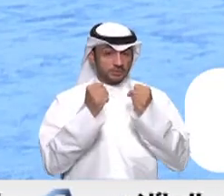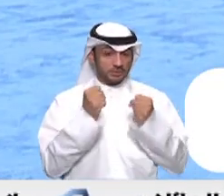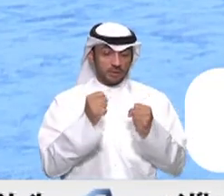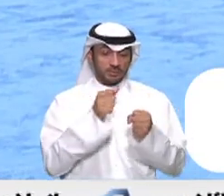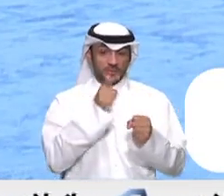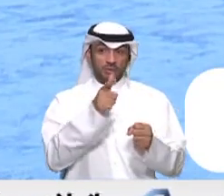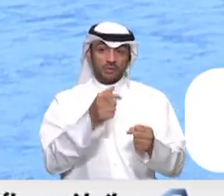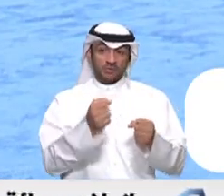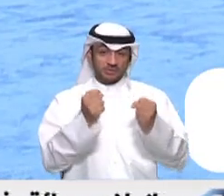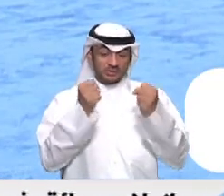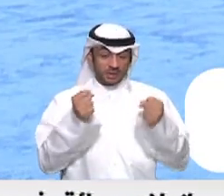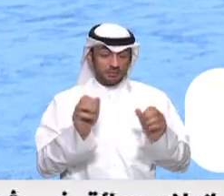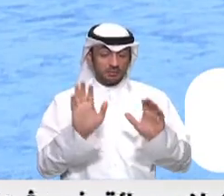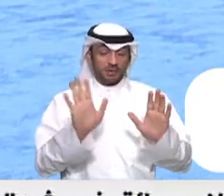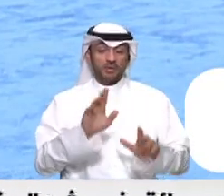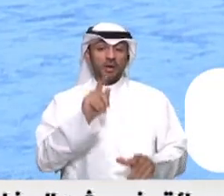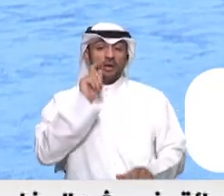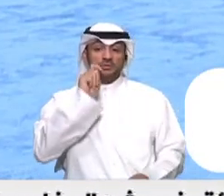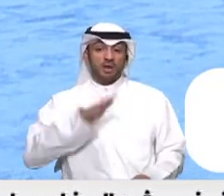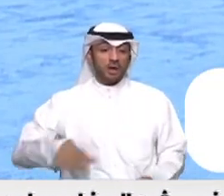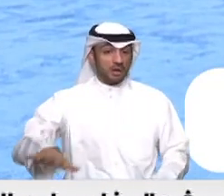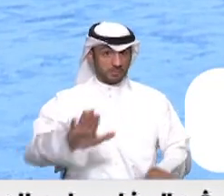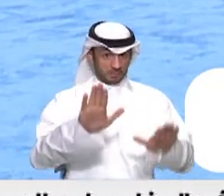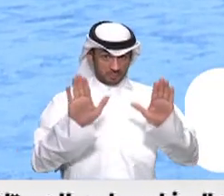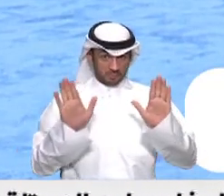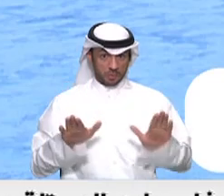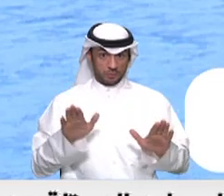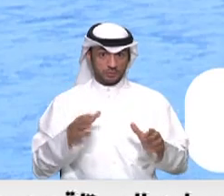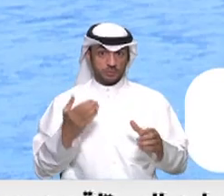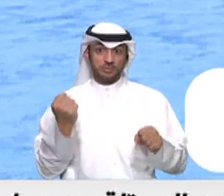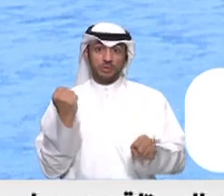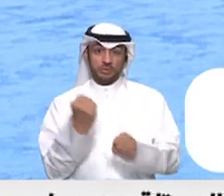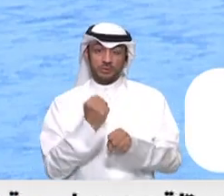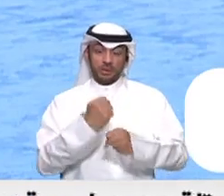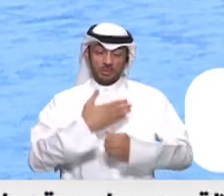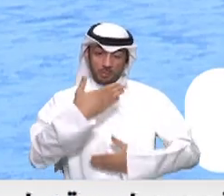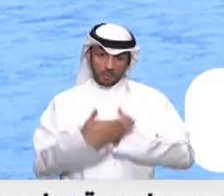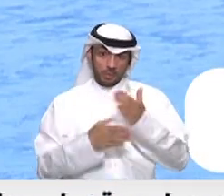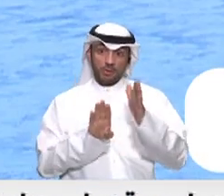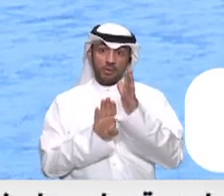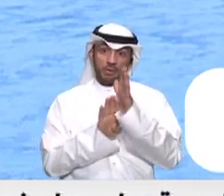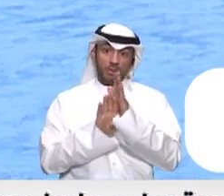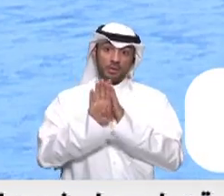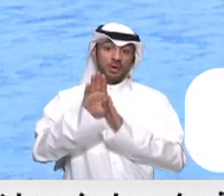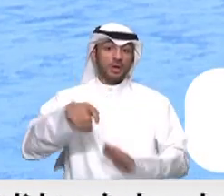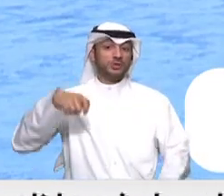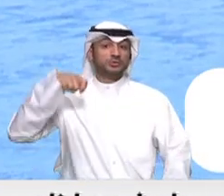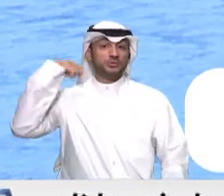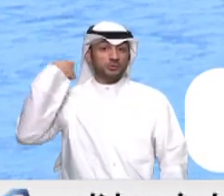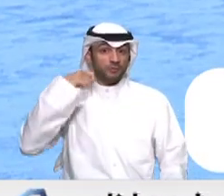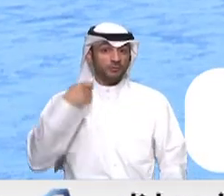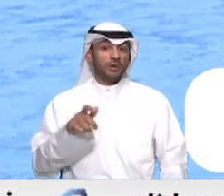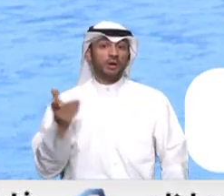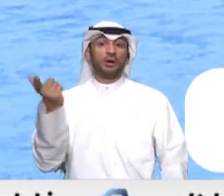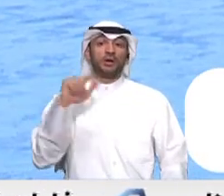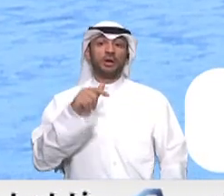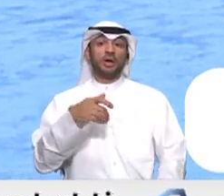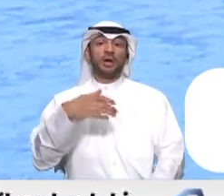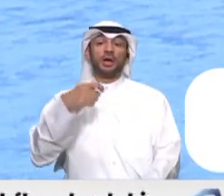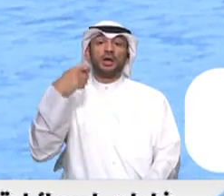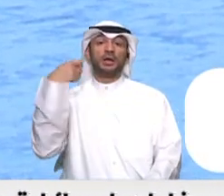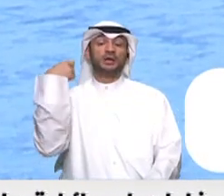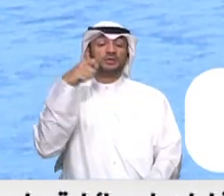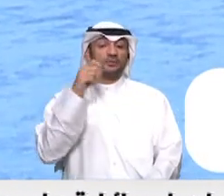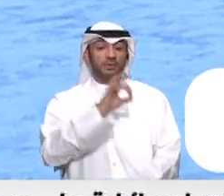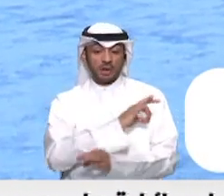مستحيل، يقدرونه الرجال اللي هنا. الالتقاء اليوم أنواع السفراء والوزراء والمهتمين في المجال من كافة أنحاء